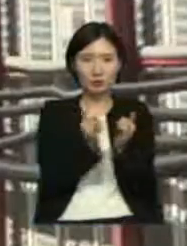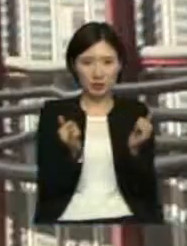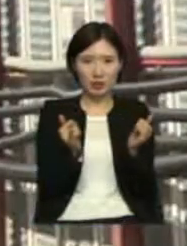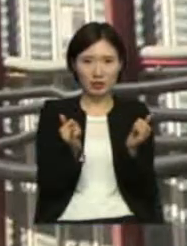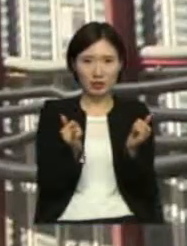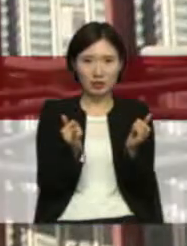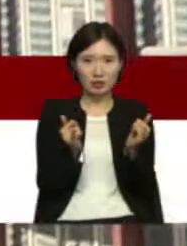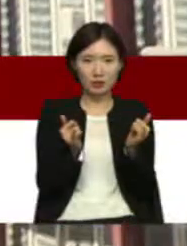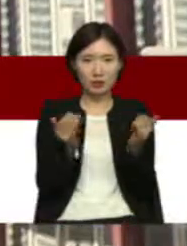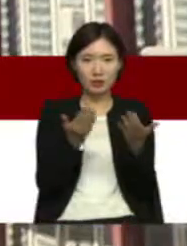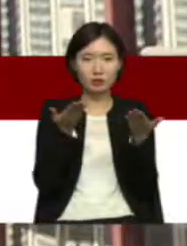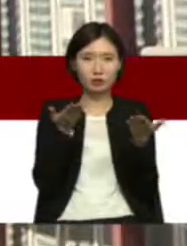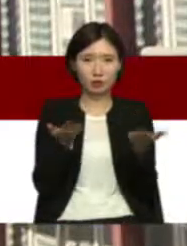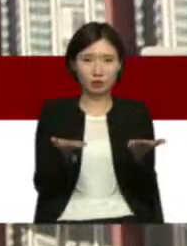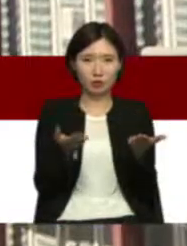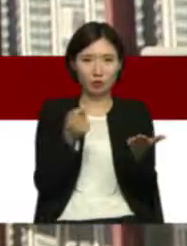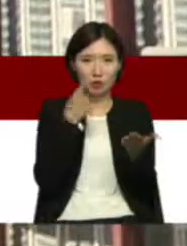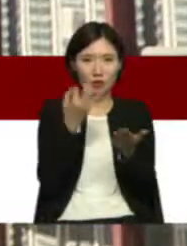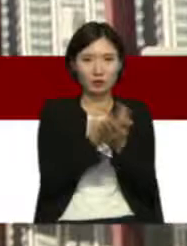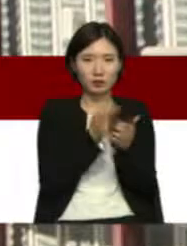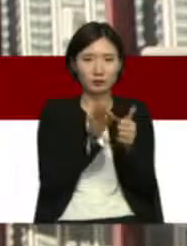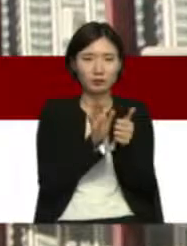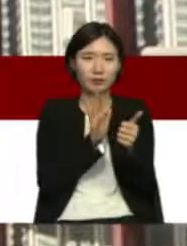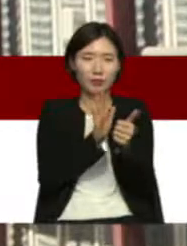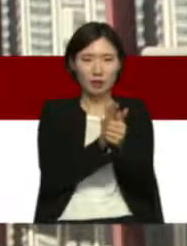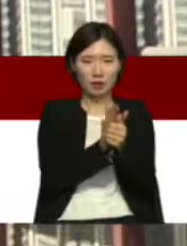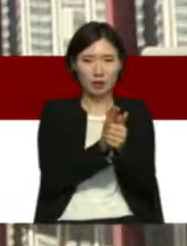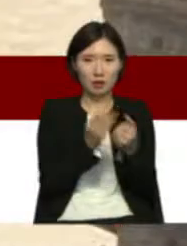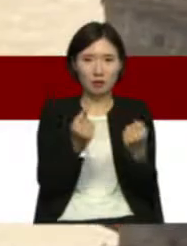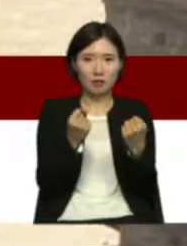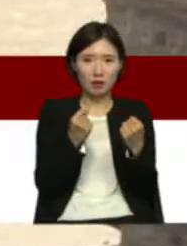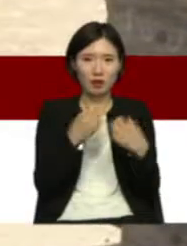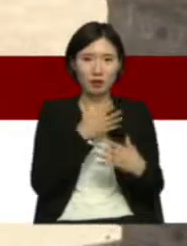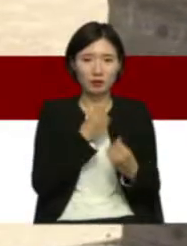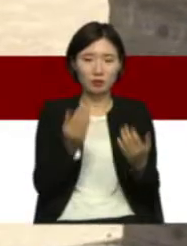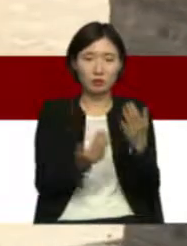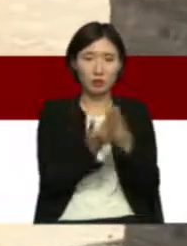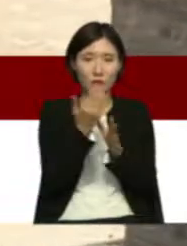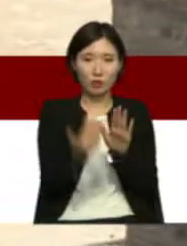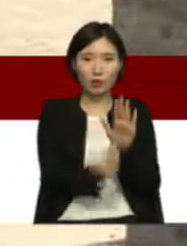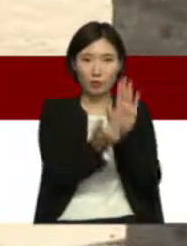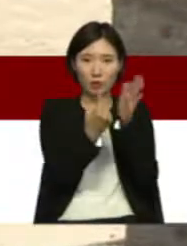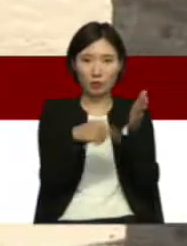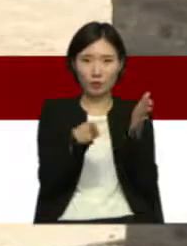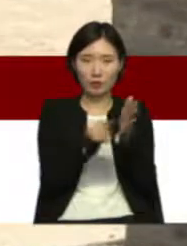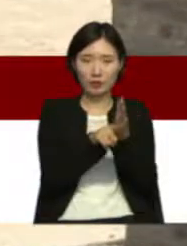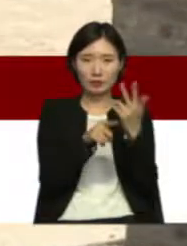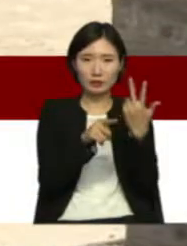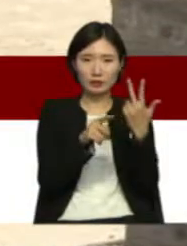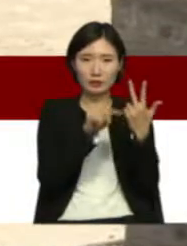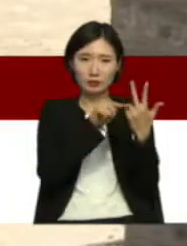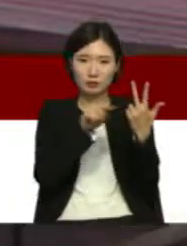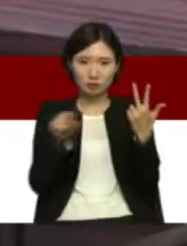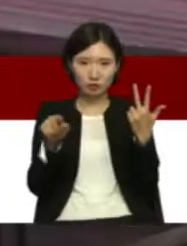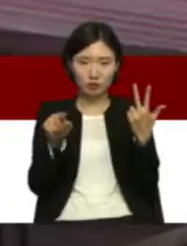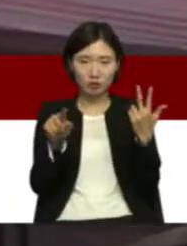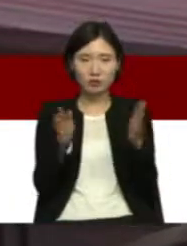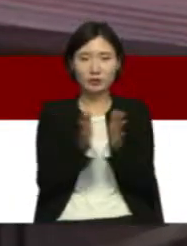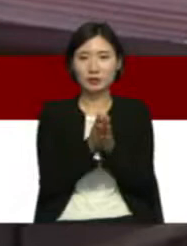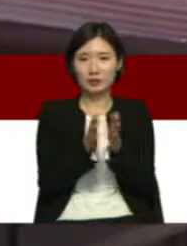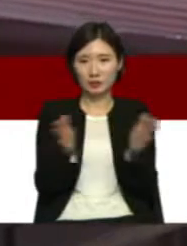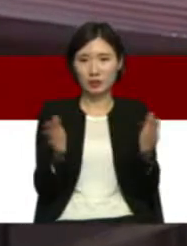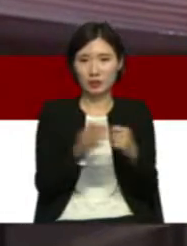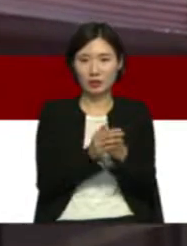줍니다. 이는 건설 현장 근로자의 건강과 안전사고 예방을 위한 것으로 7일부터 시행에